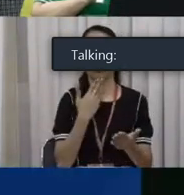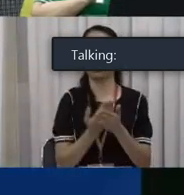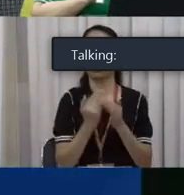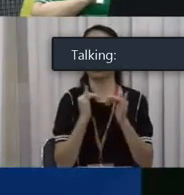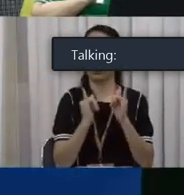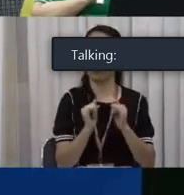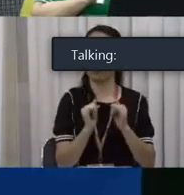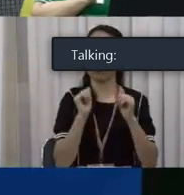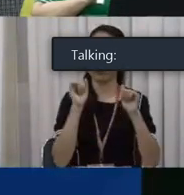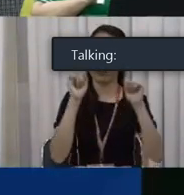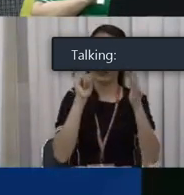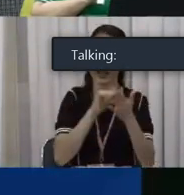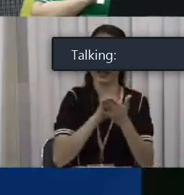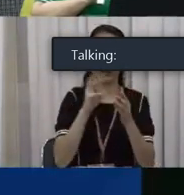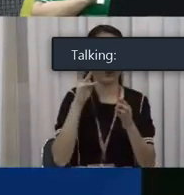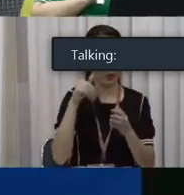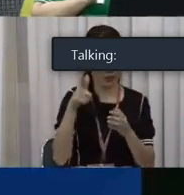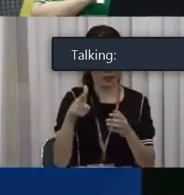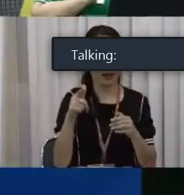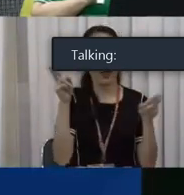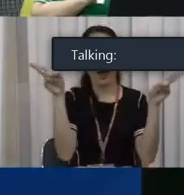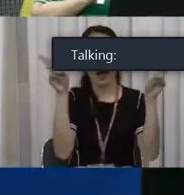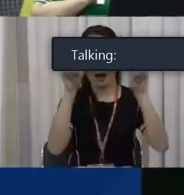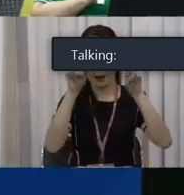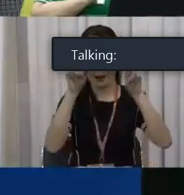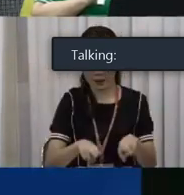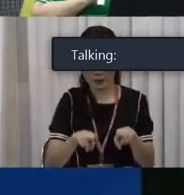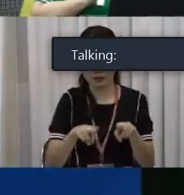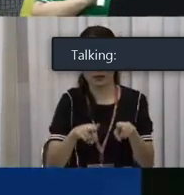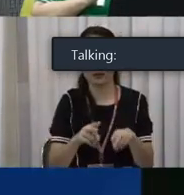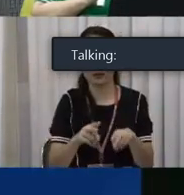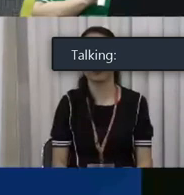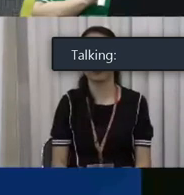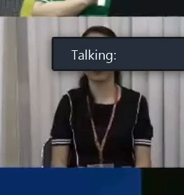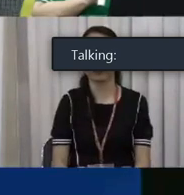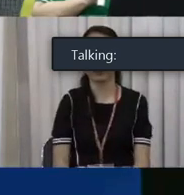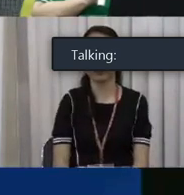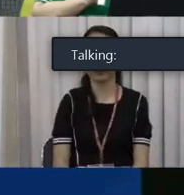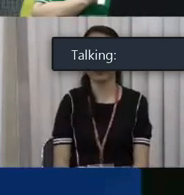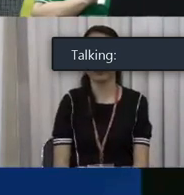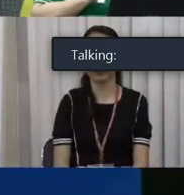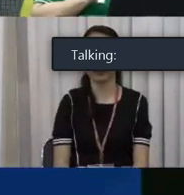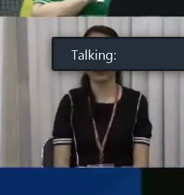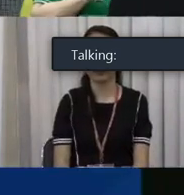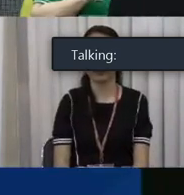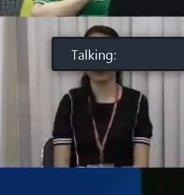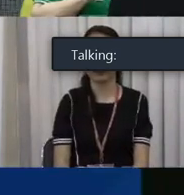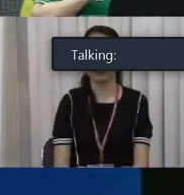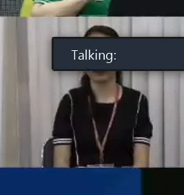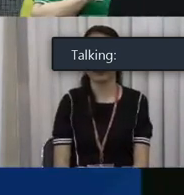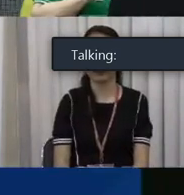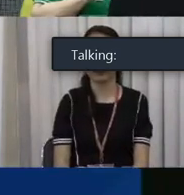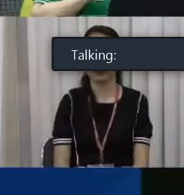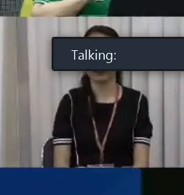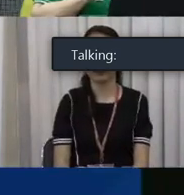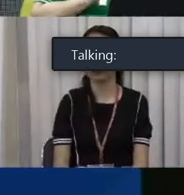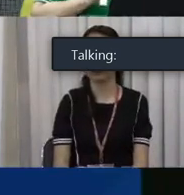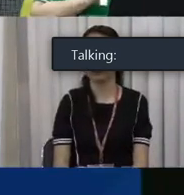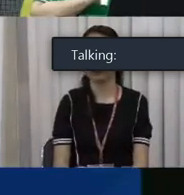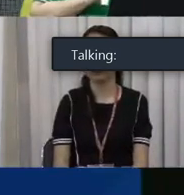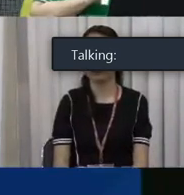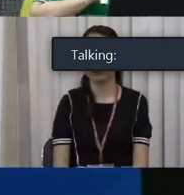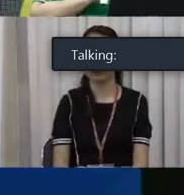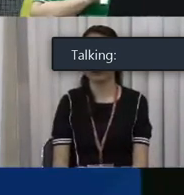to sa ilahang mga medical o hospitalization. Pwede sad, o sa ato usab nga mga